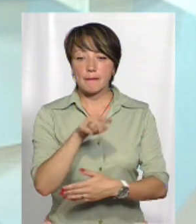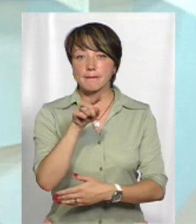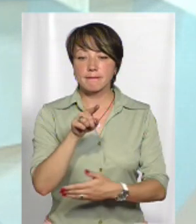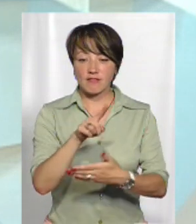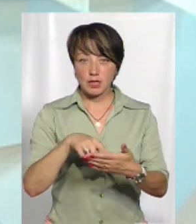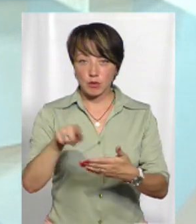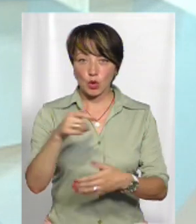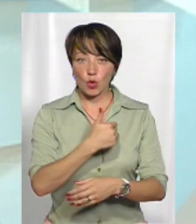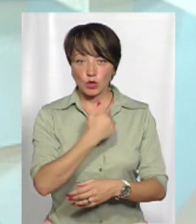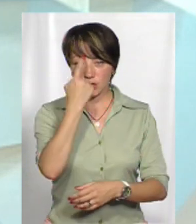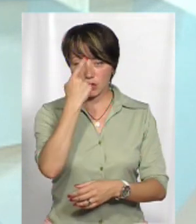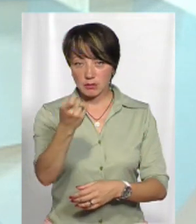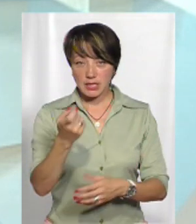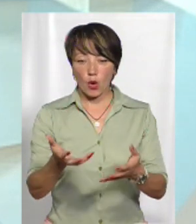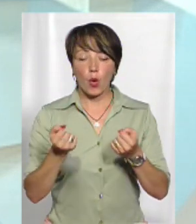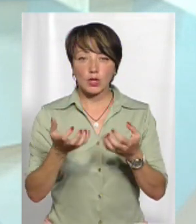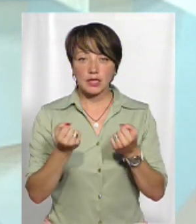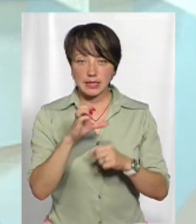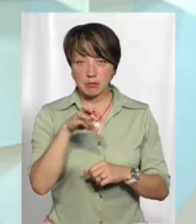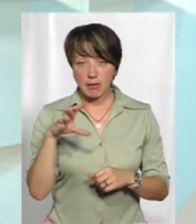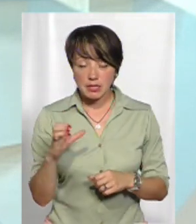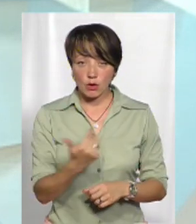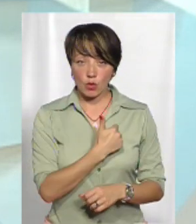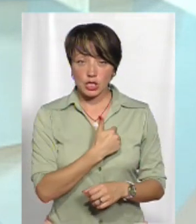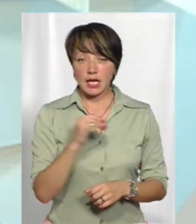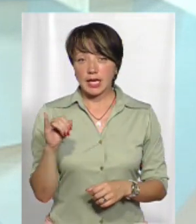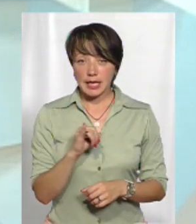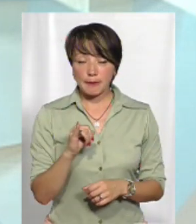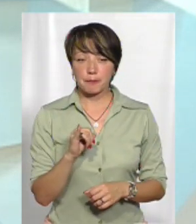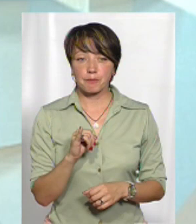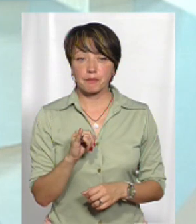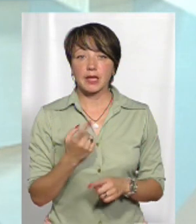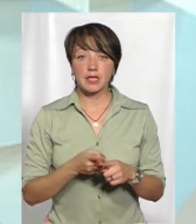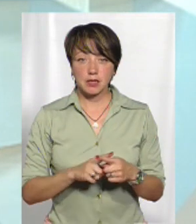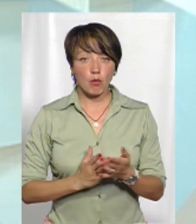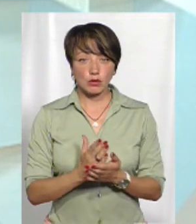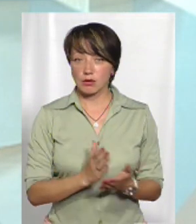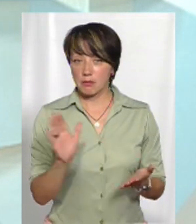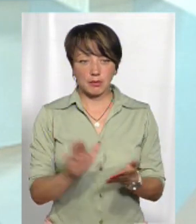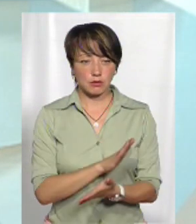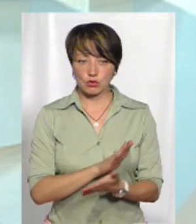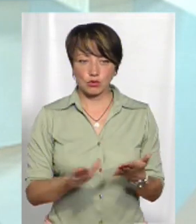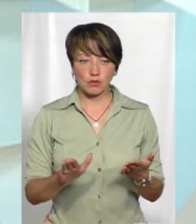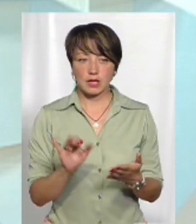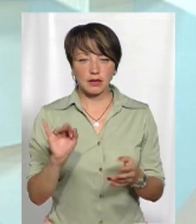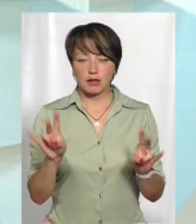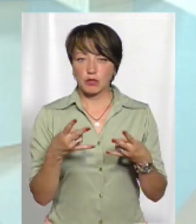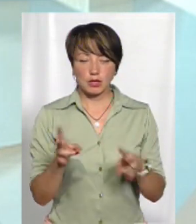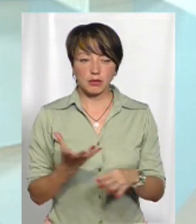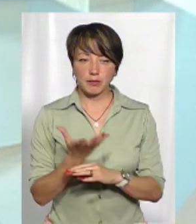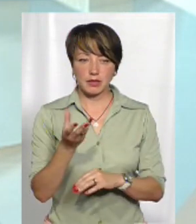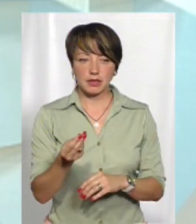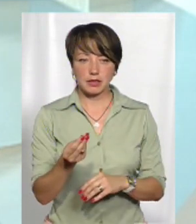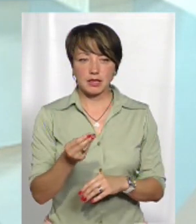поставити відмітку, що вона хоче отримувати смс. І хочу зазначити, що ці послуги безкоштовні. І за них не